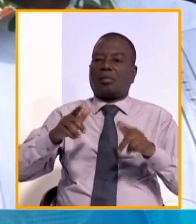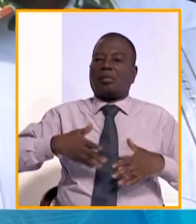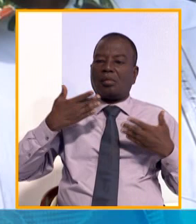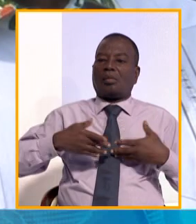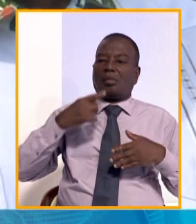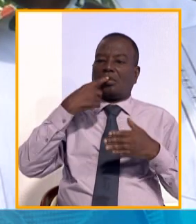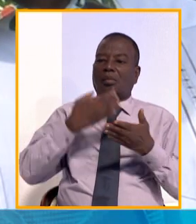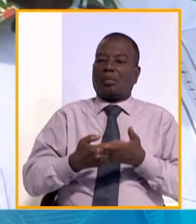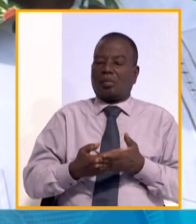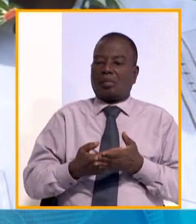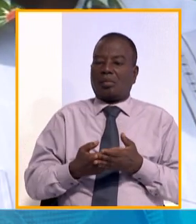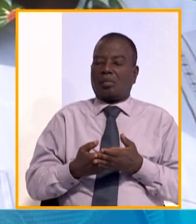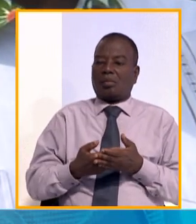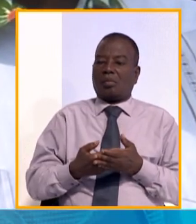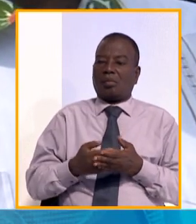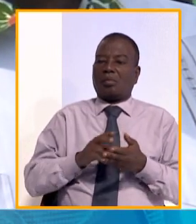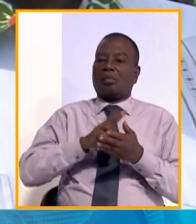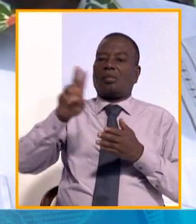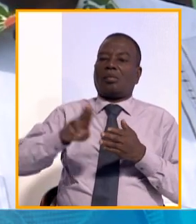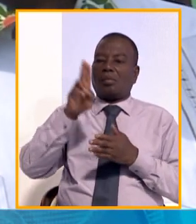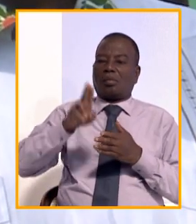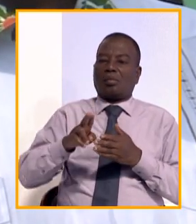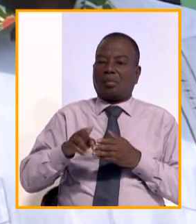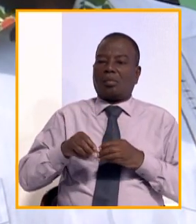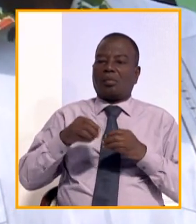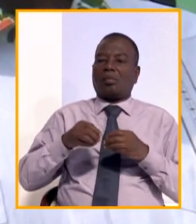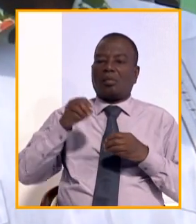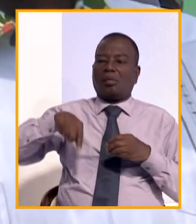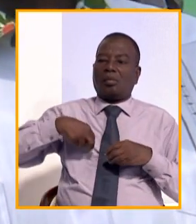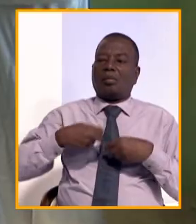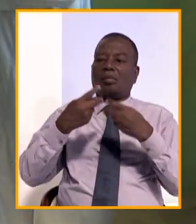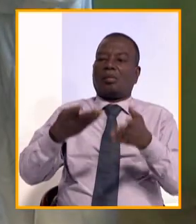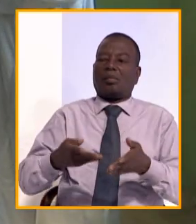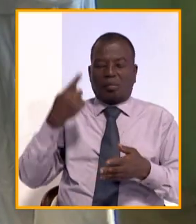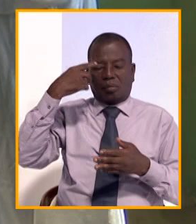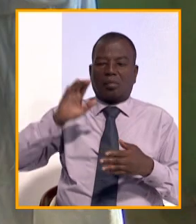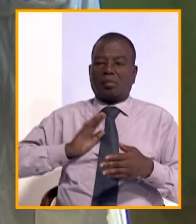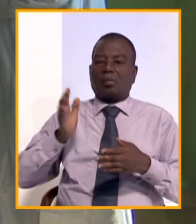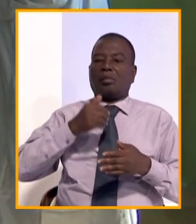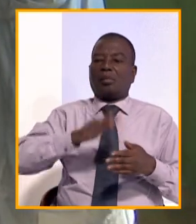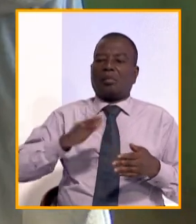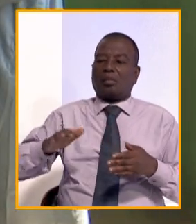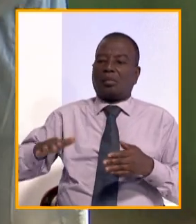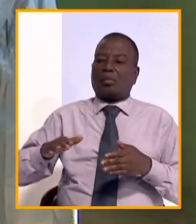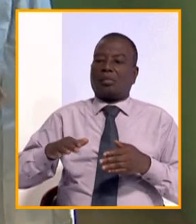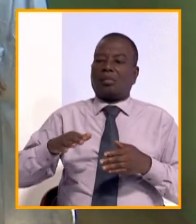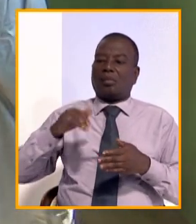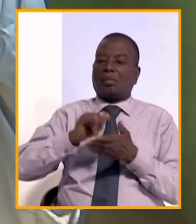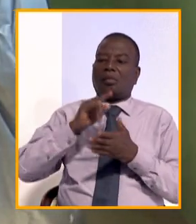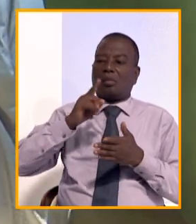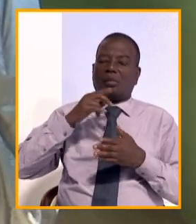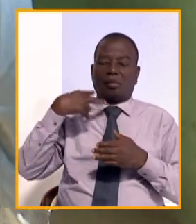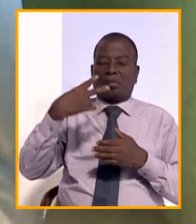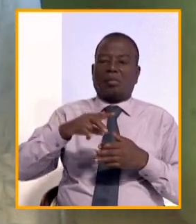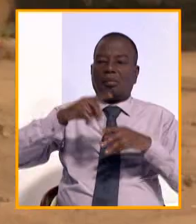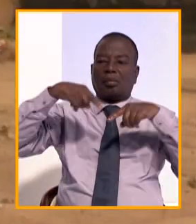c'est de voir le bon usage que les populations bénéficiaires font des dons qu'on leur remet. Pour nos enfants élèves, c'est de voir